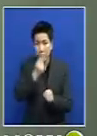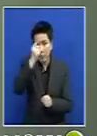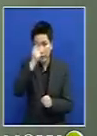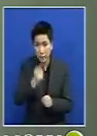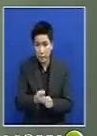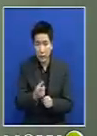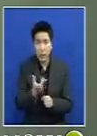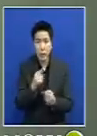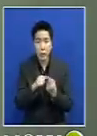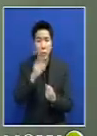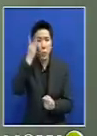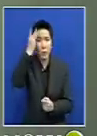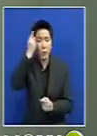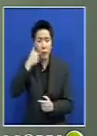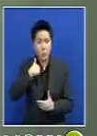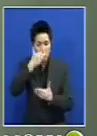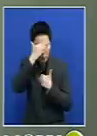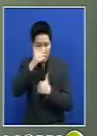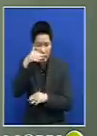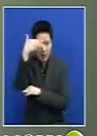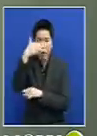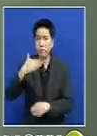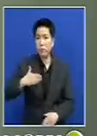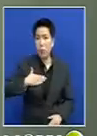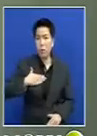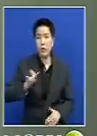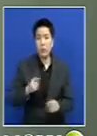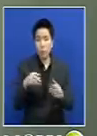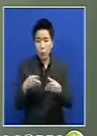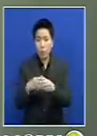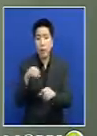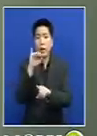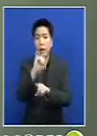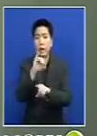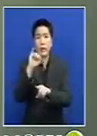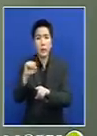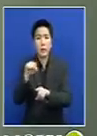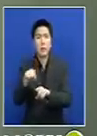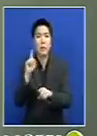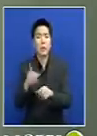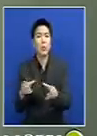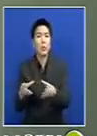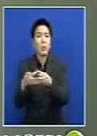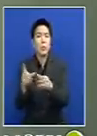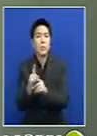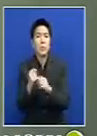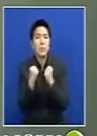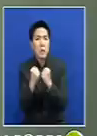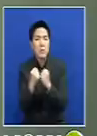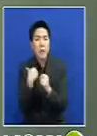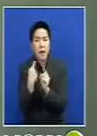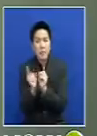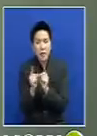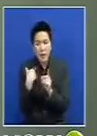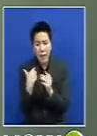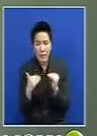อุดมการณ์ชาตินิยมในขณะที่กลุ่มขบวนการ IS เนี่ย มันเป็นกลุ่มขบวนการที่พยายามที่จะอิงแล้วก็